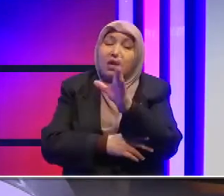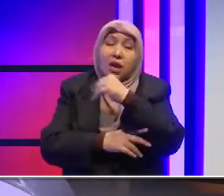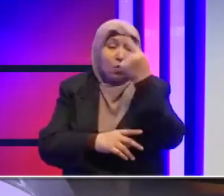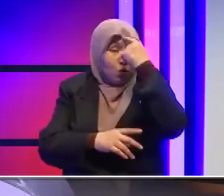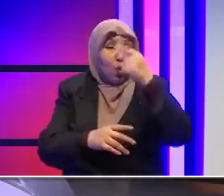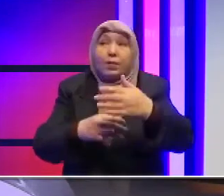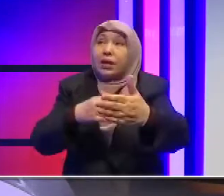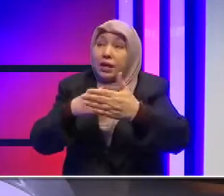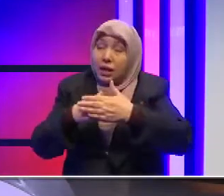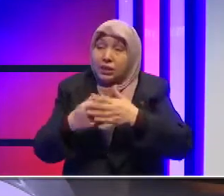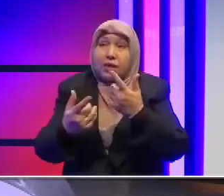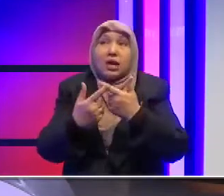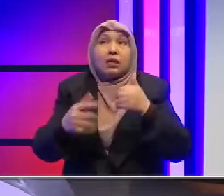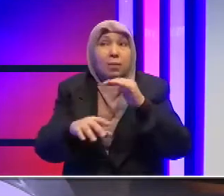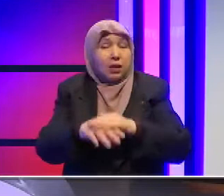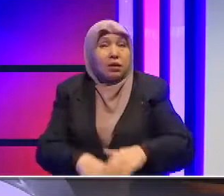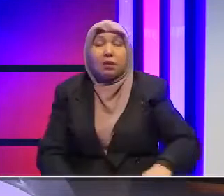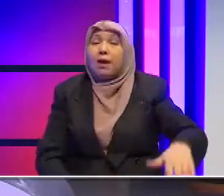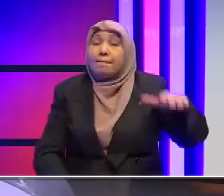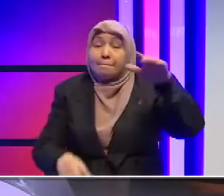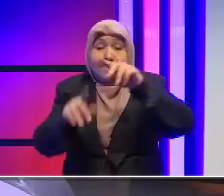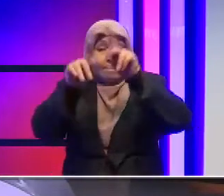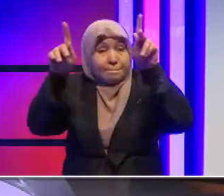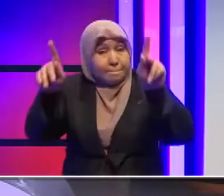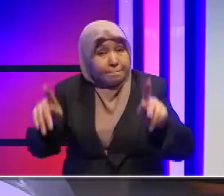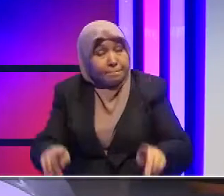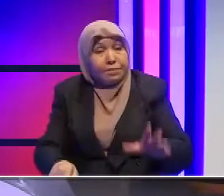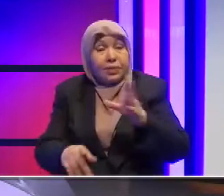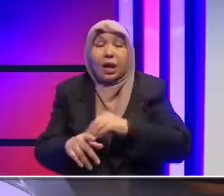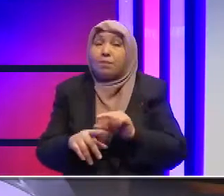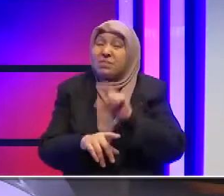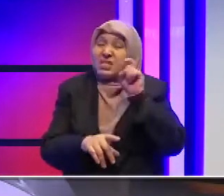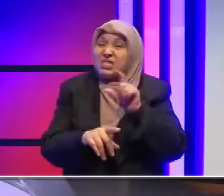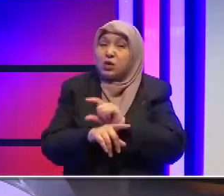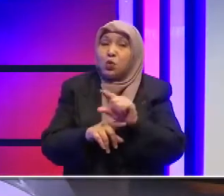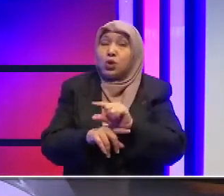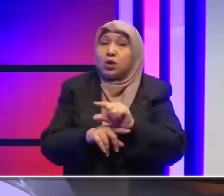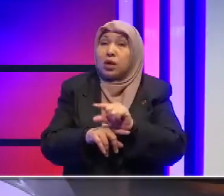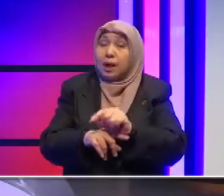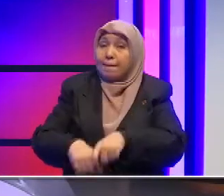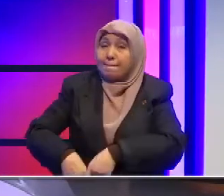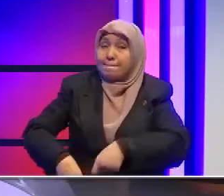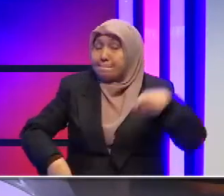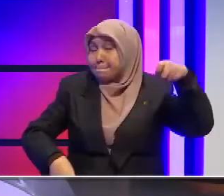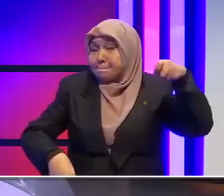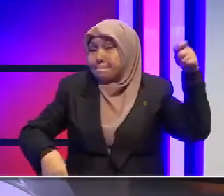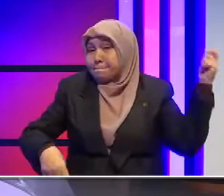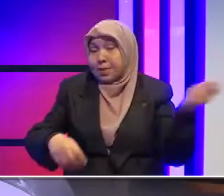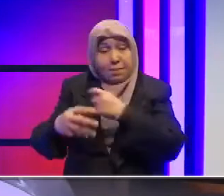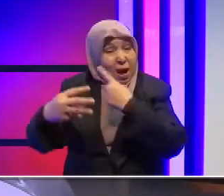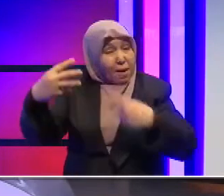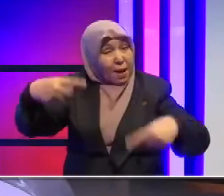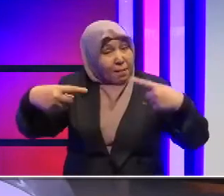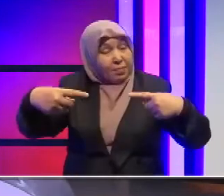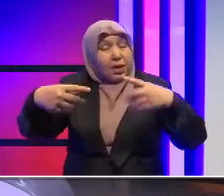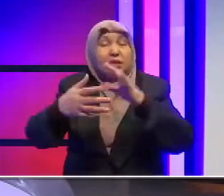mendekati kepada Baitullah Al-Haram, maka kena guna ya pedang. Kalau katakan cakap-cakap dah janji-janji